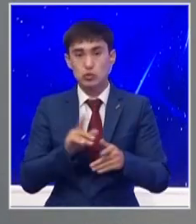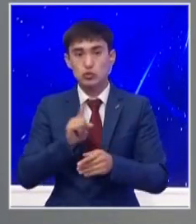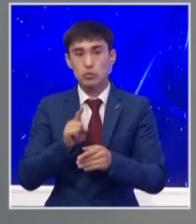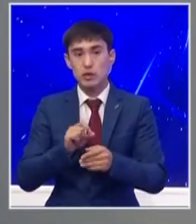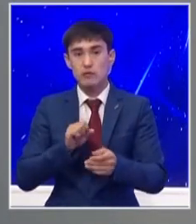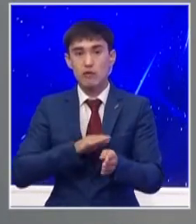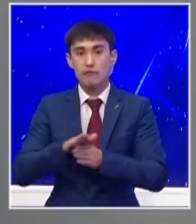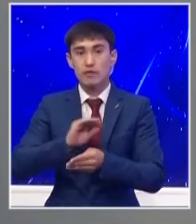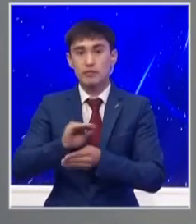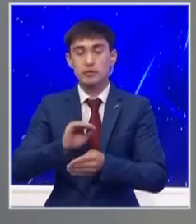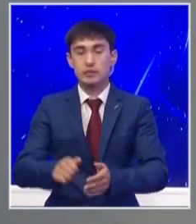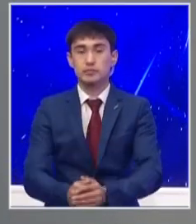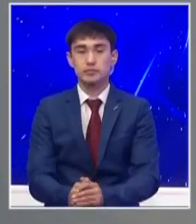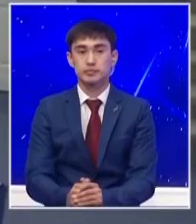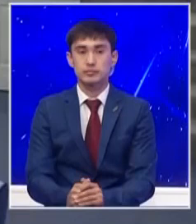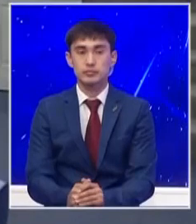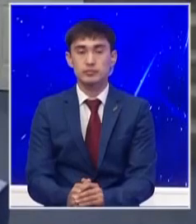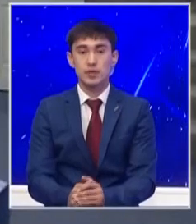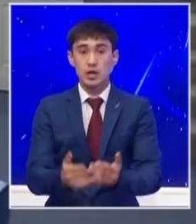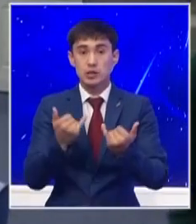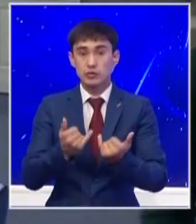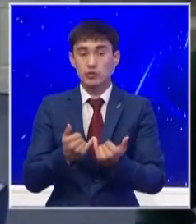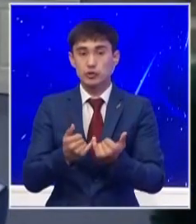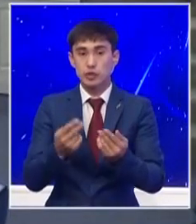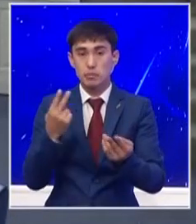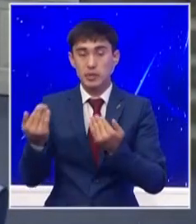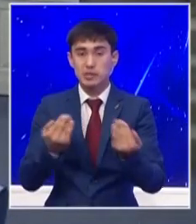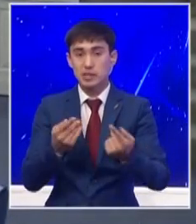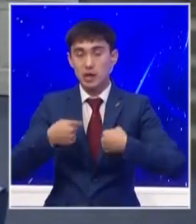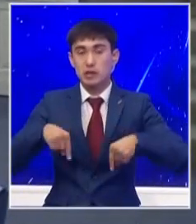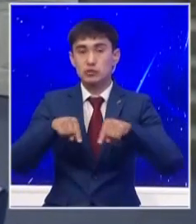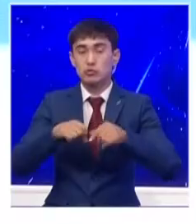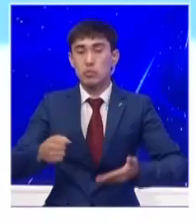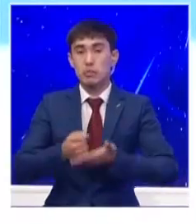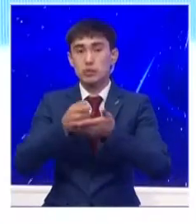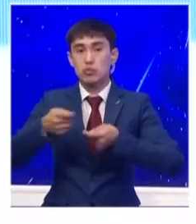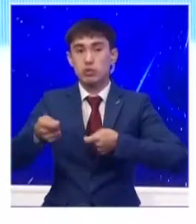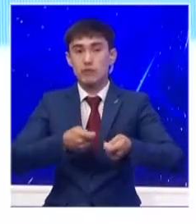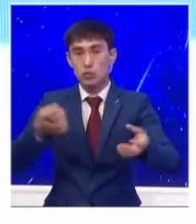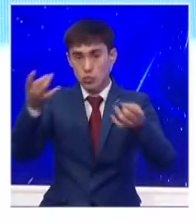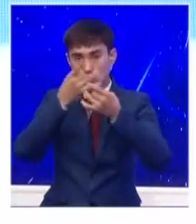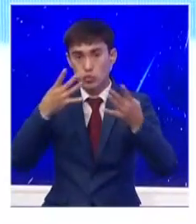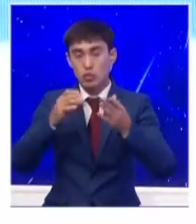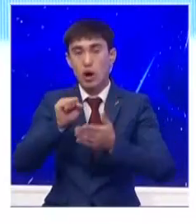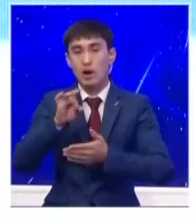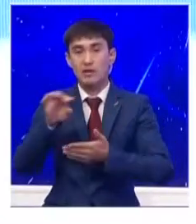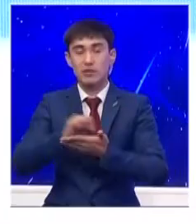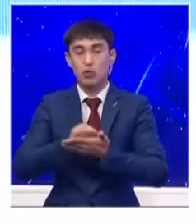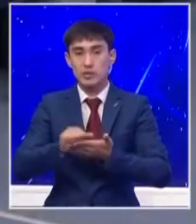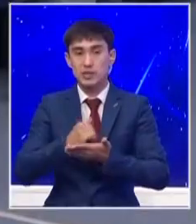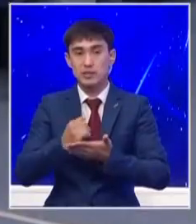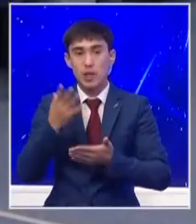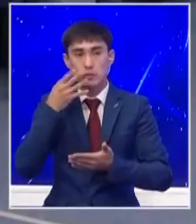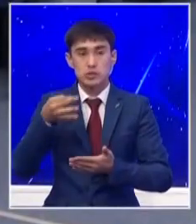чтобы его отшлифовать. Сегодняшняя презентация организована при поддержке Управления культуры, архивов и